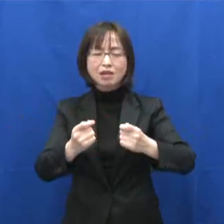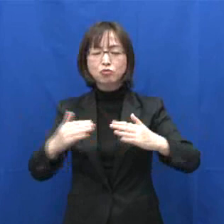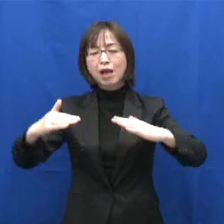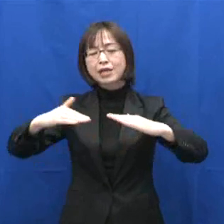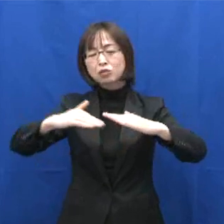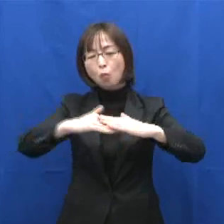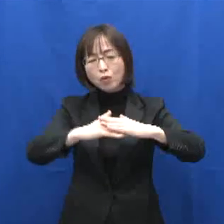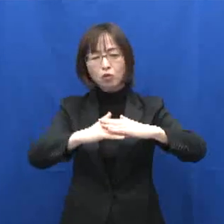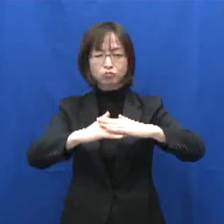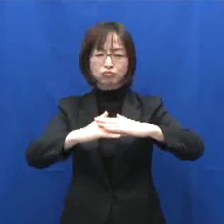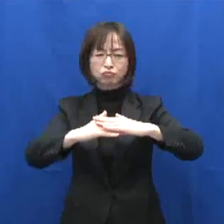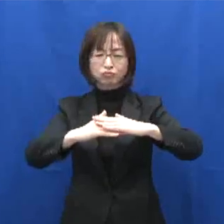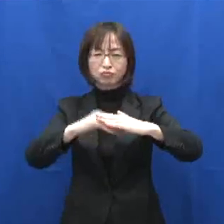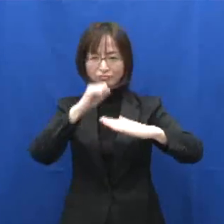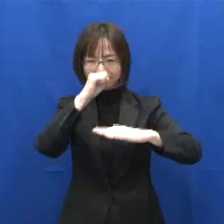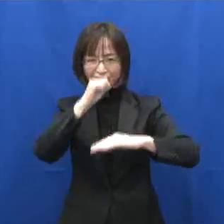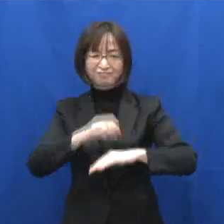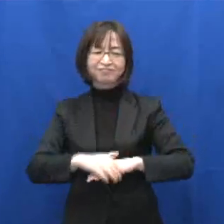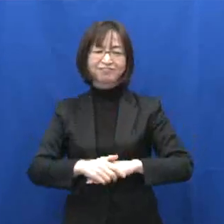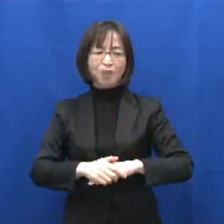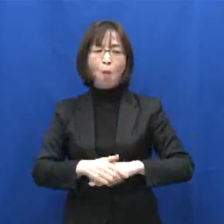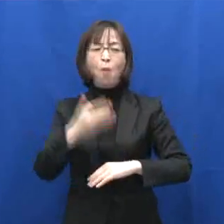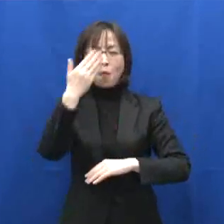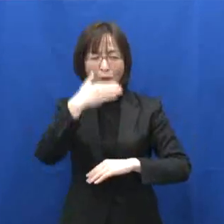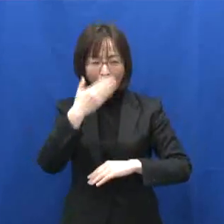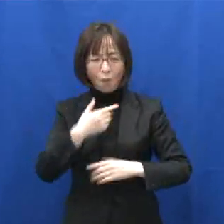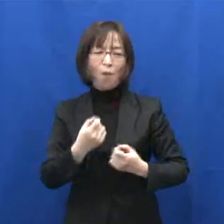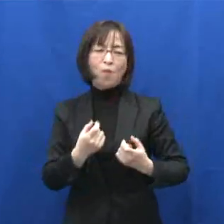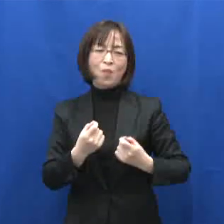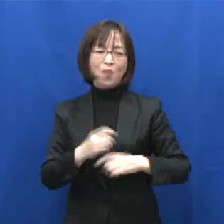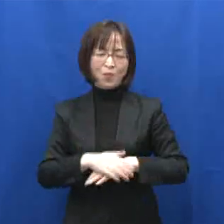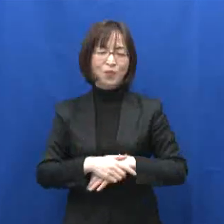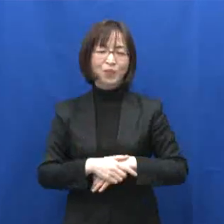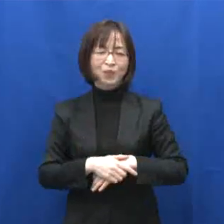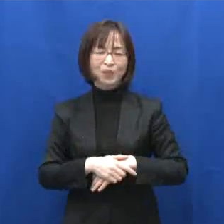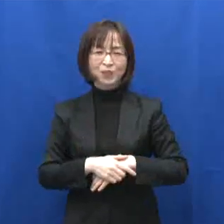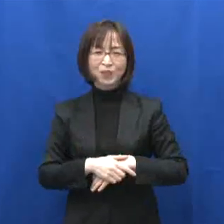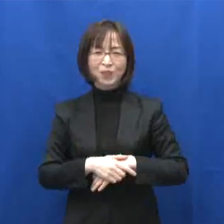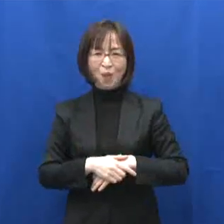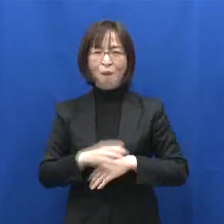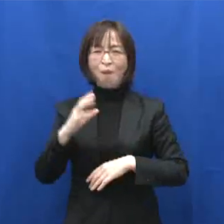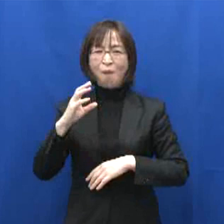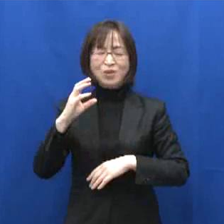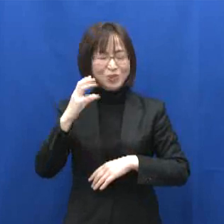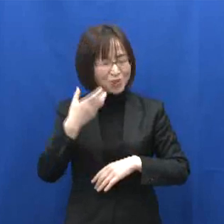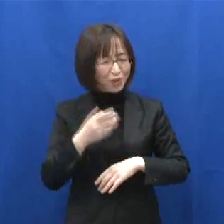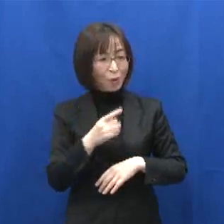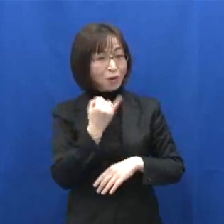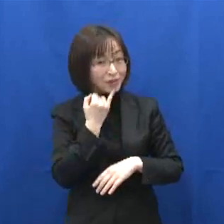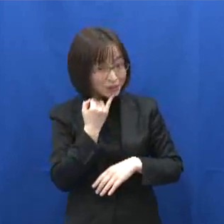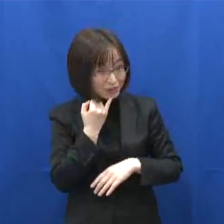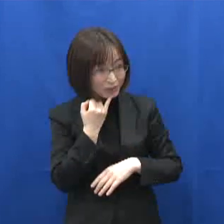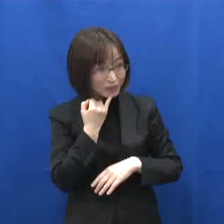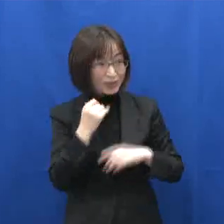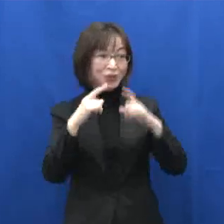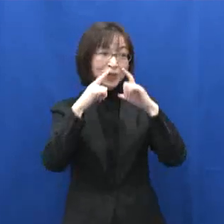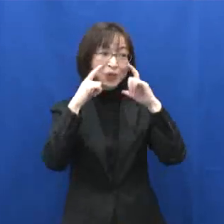ね折り込んでいただくと、 はい、はいはいはいはい、 あ、すごい、 これでいいかな、いいかしら、 はい、